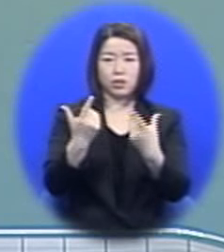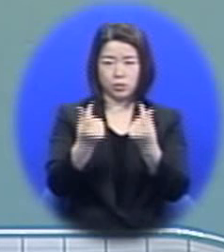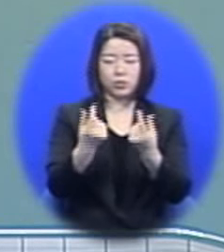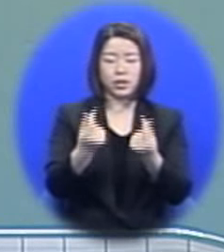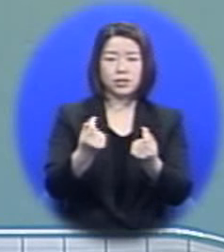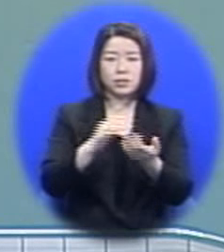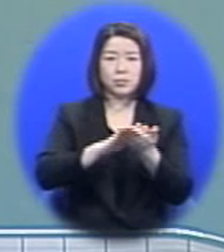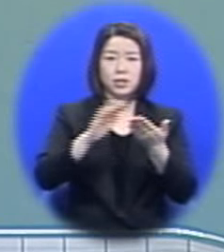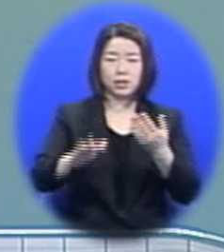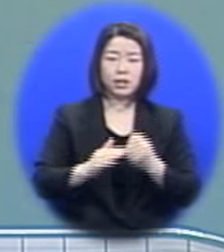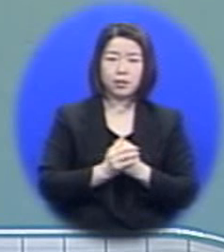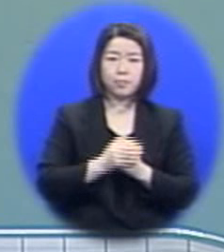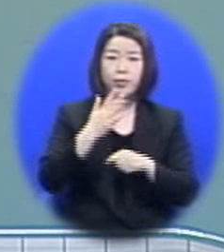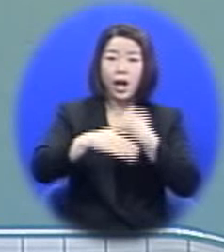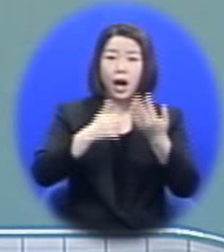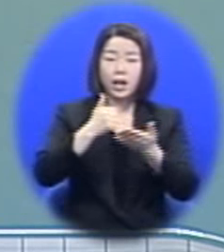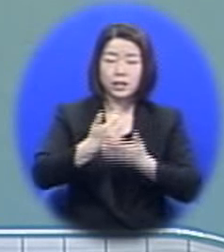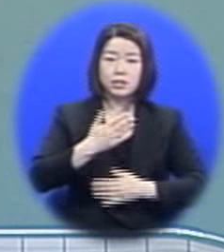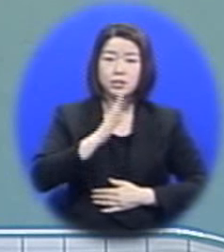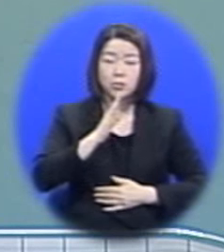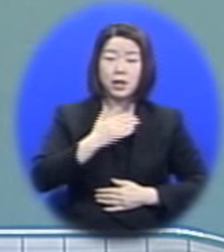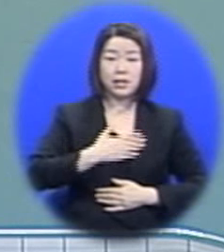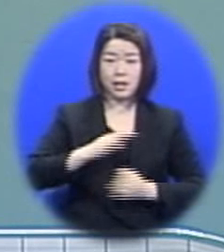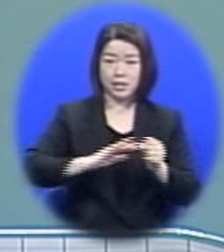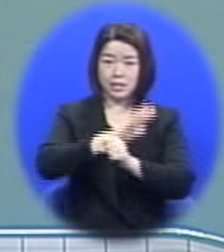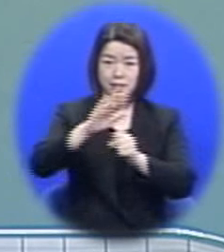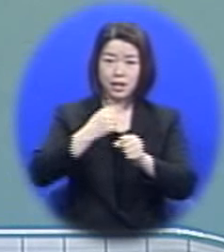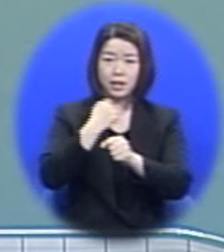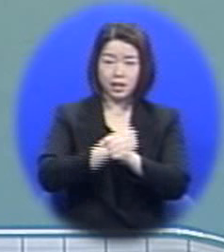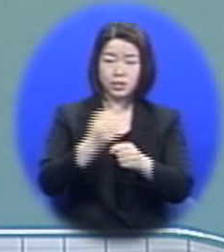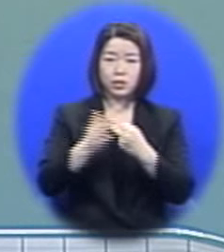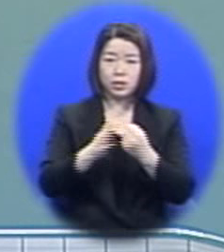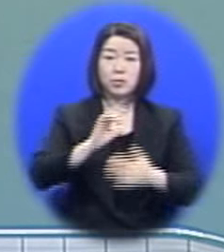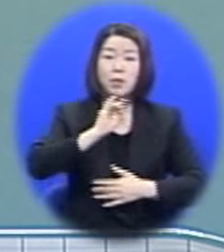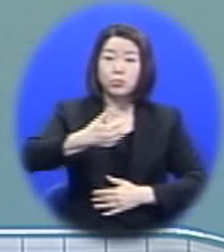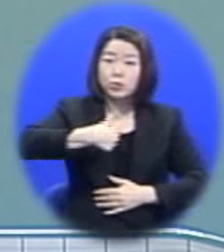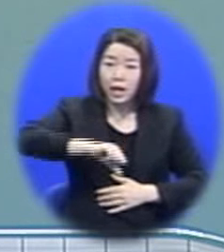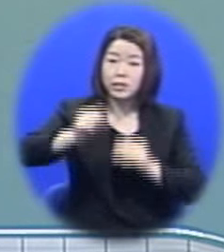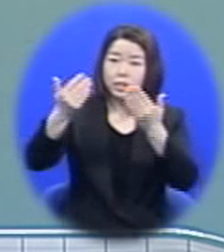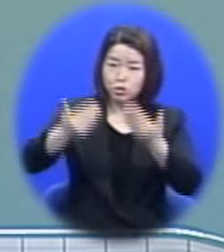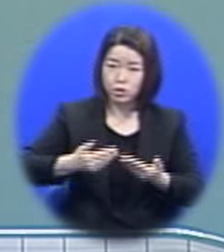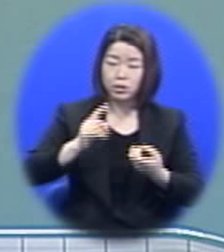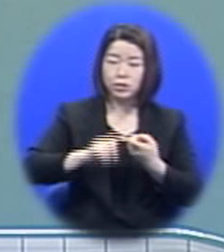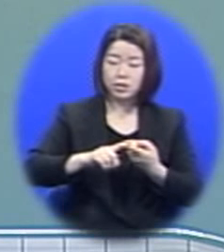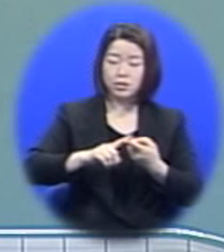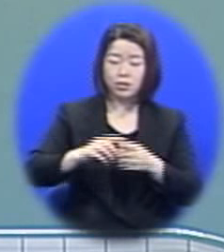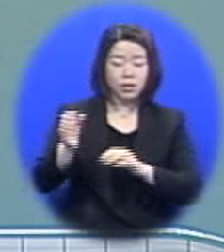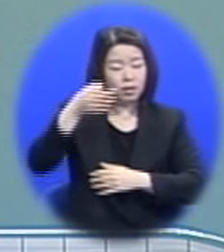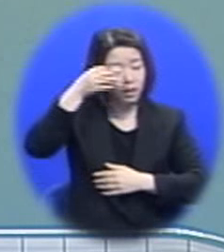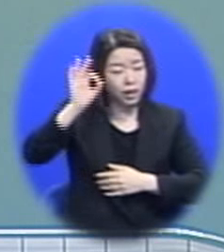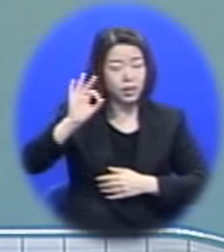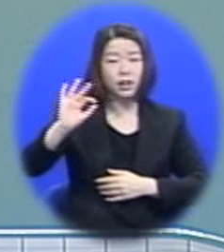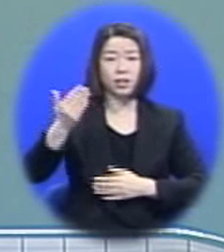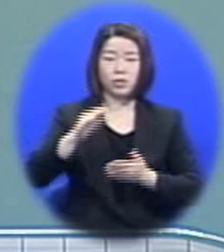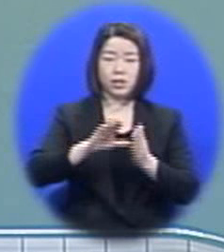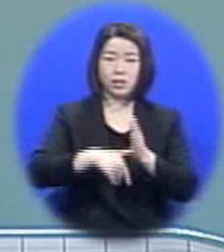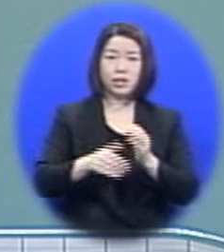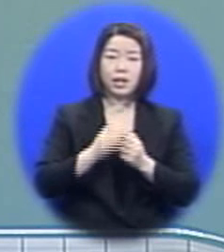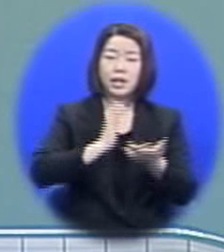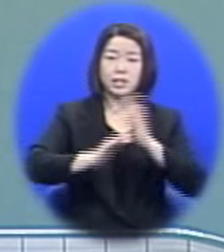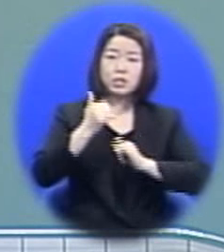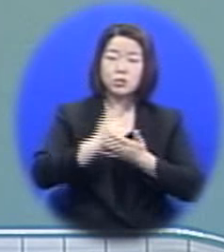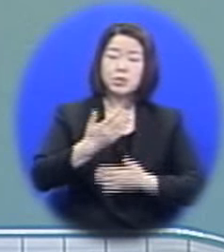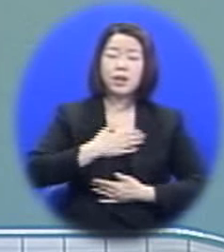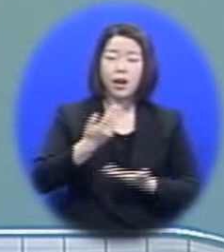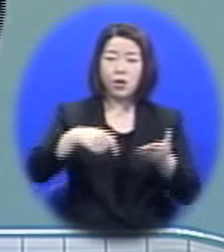거예요. 하나님께서 정말 나를 사랑하셔서 독생자를 주신 것을 깨닫게 될 때 예수님이 나